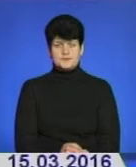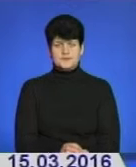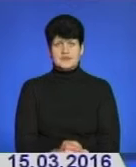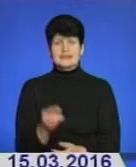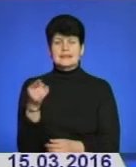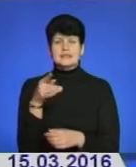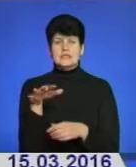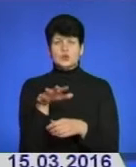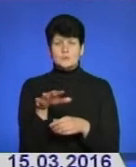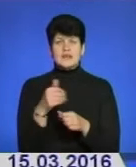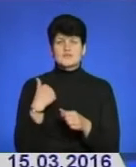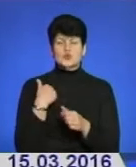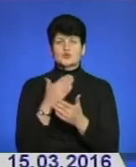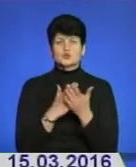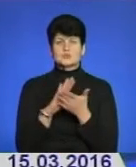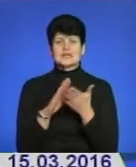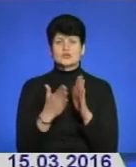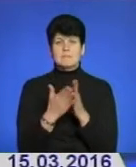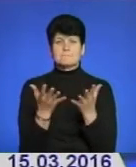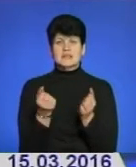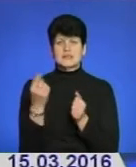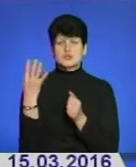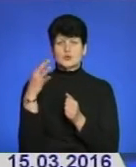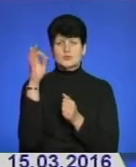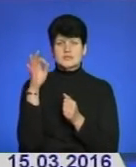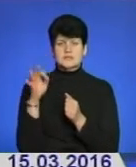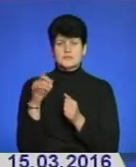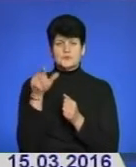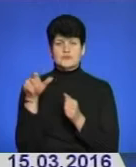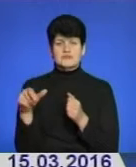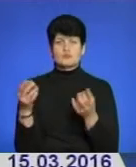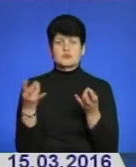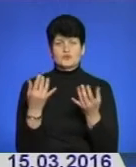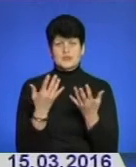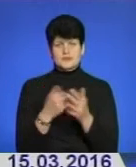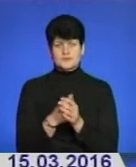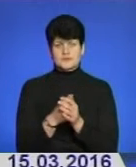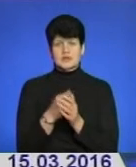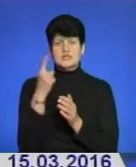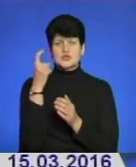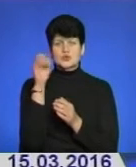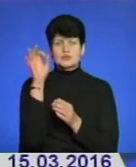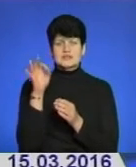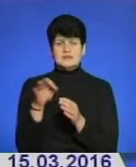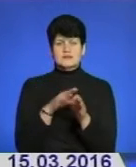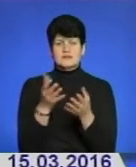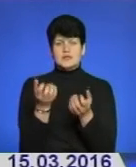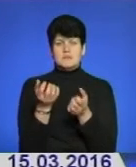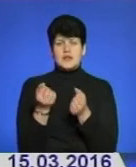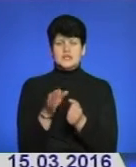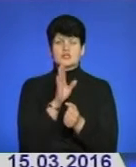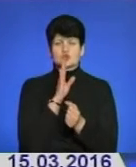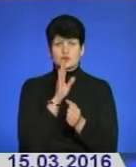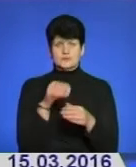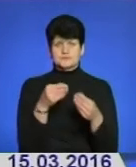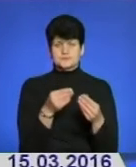На Тернопільщині на військову службу за контрактом прийняли 40% осіб від потрібної кількості. 100% набрали жінок на посади, які їм